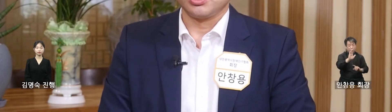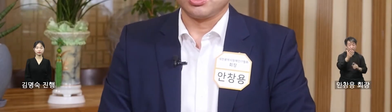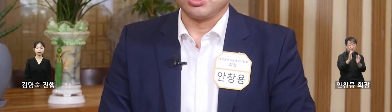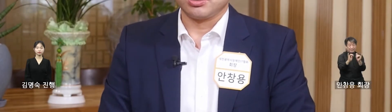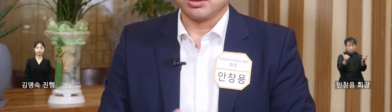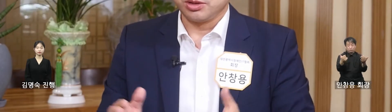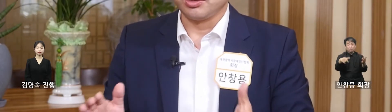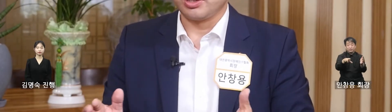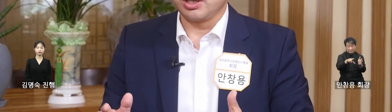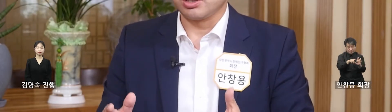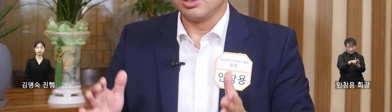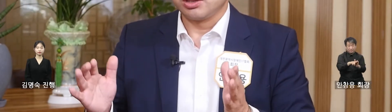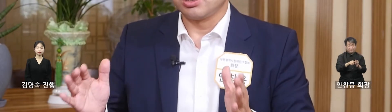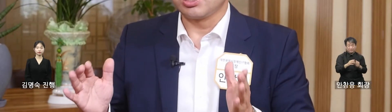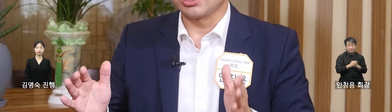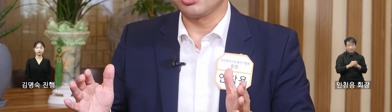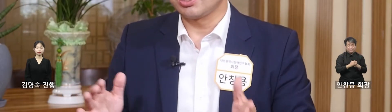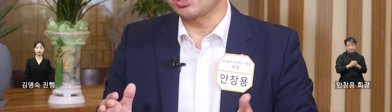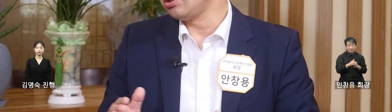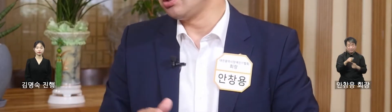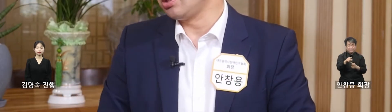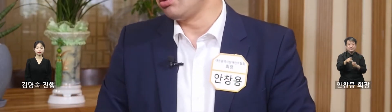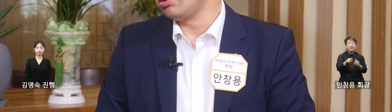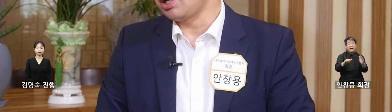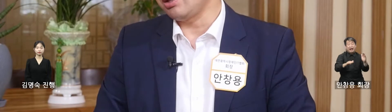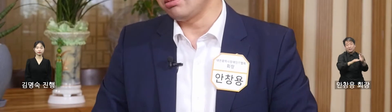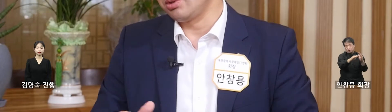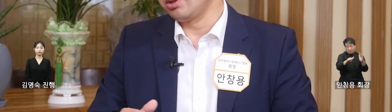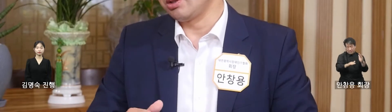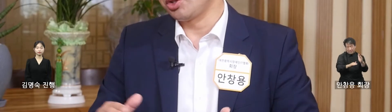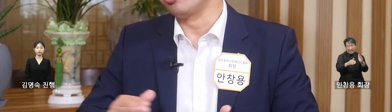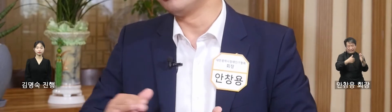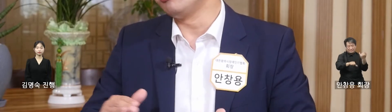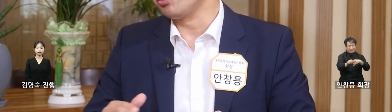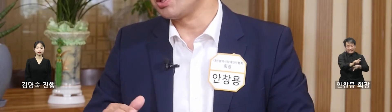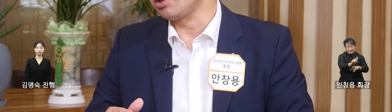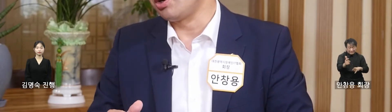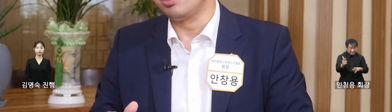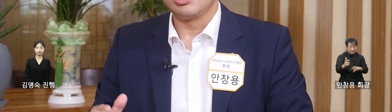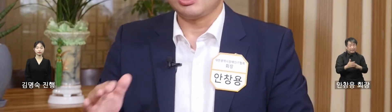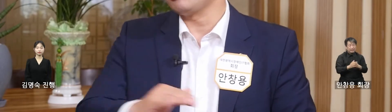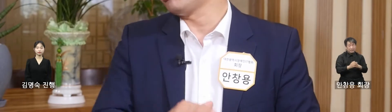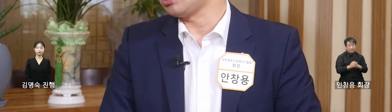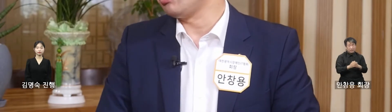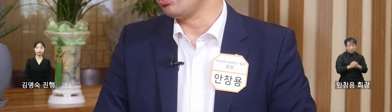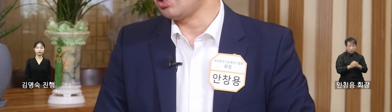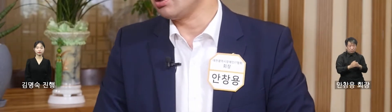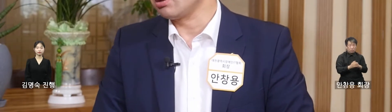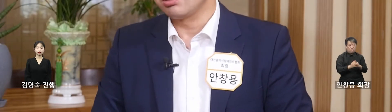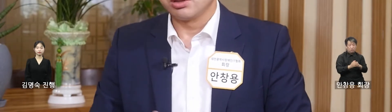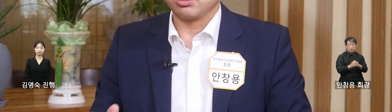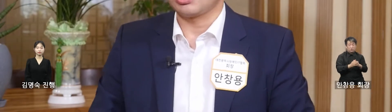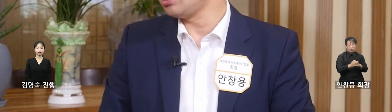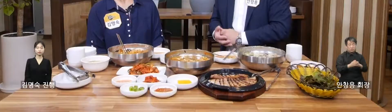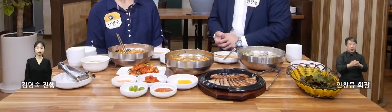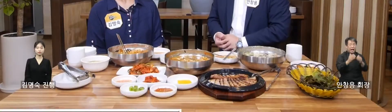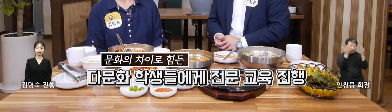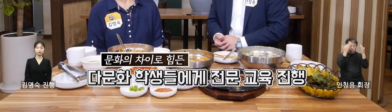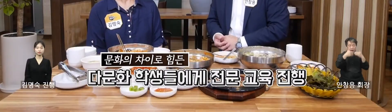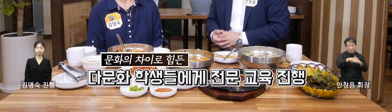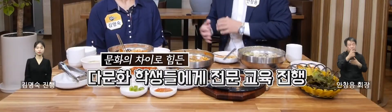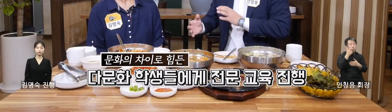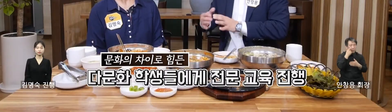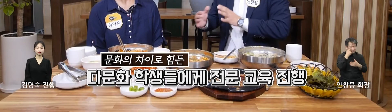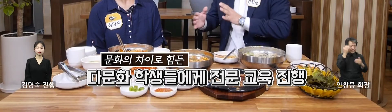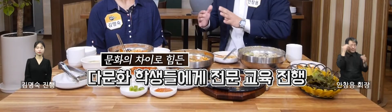분들이 있는데, 그들 가정의 자녀들이 또 적응을 못해서 학교를 가지 못한 그런 학생들도